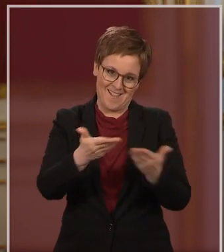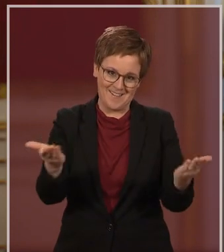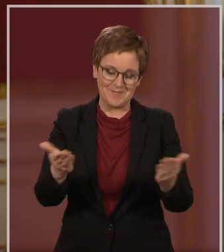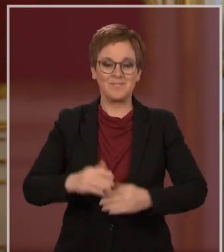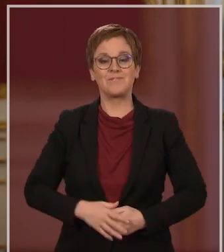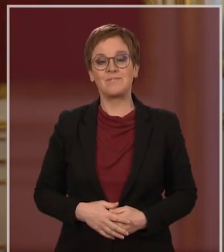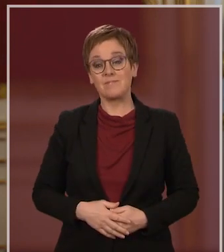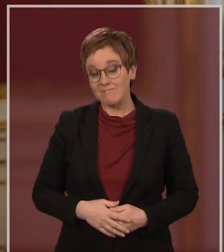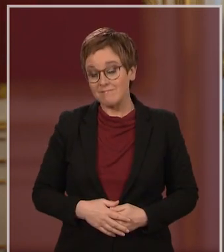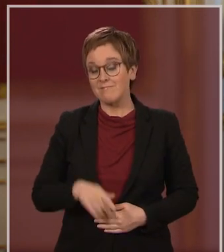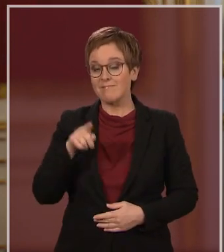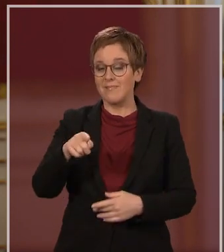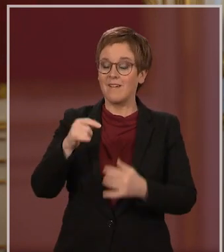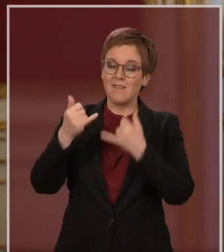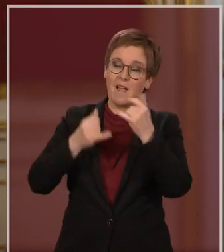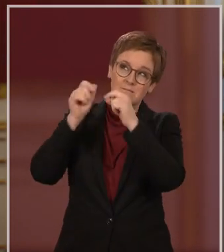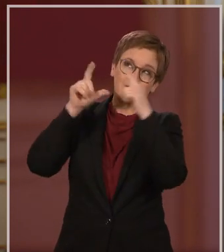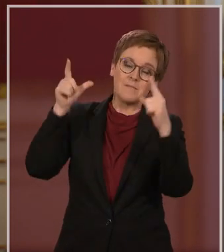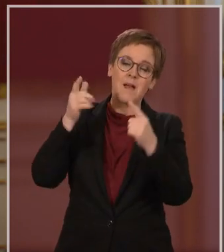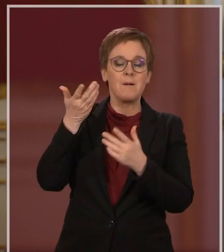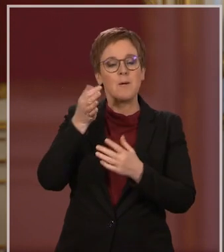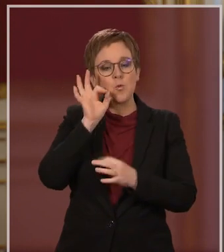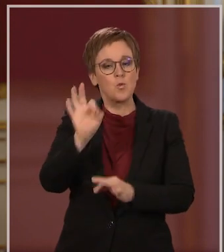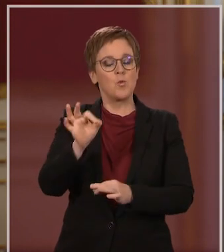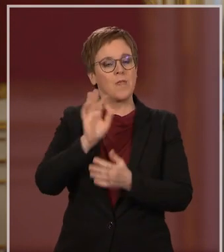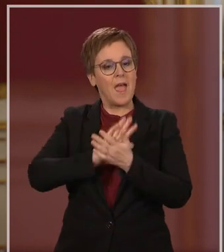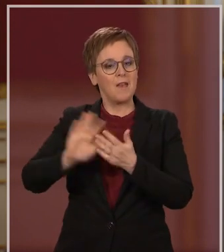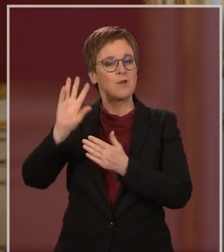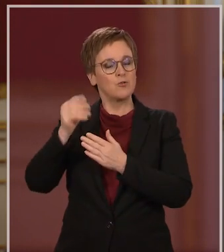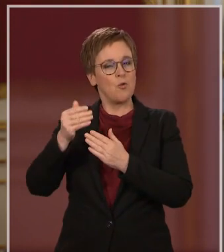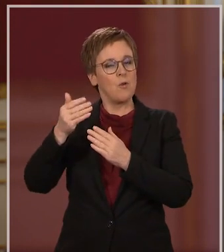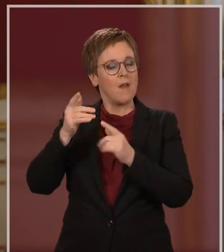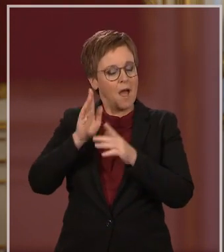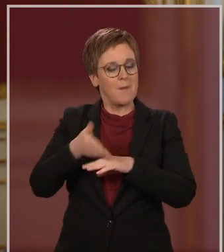Jahr. Möge es besser, einfacher